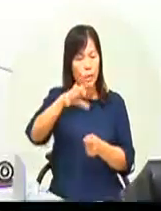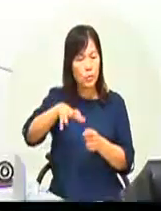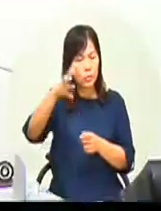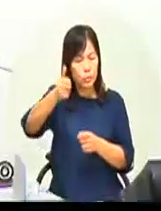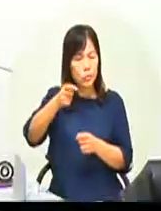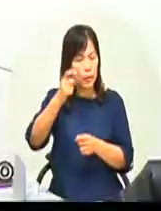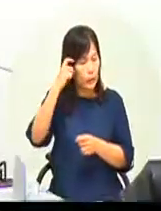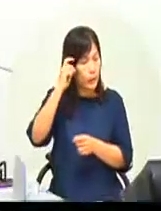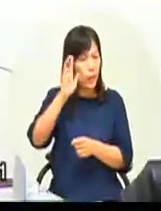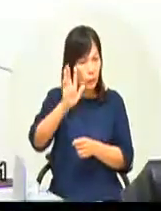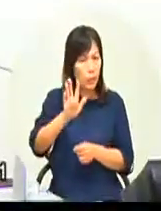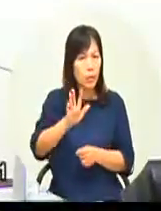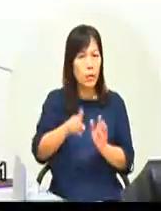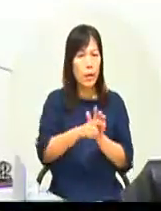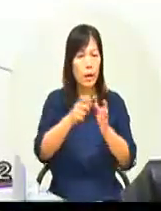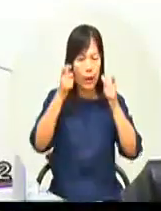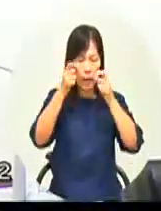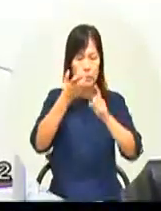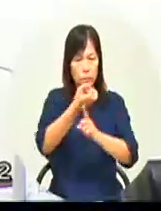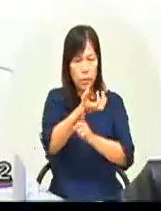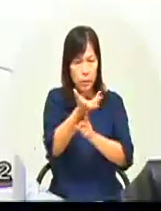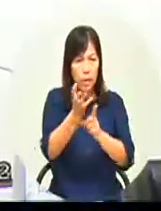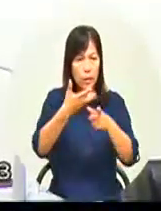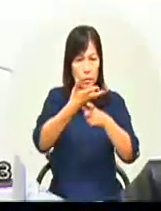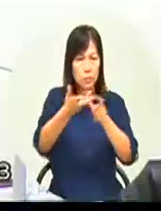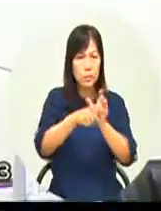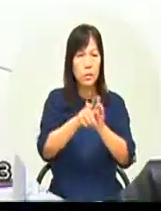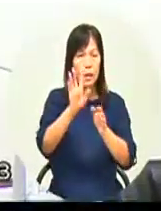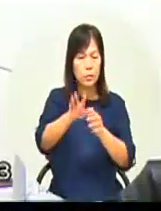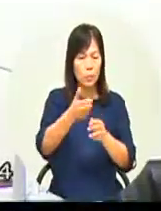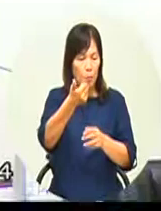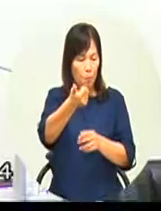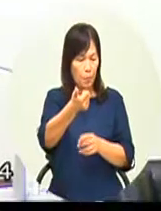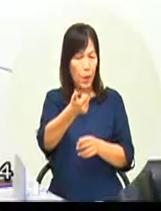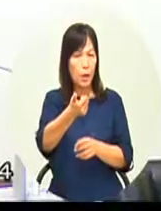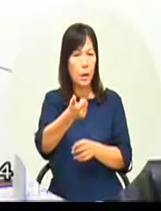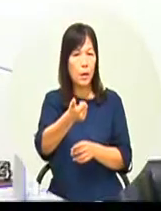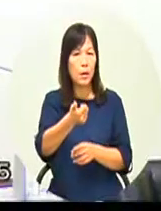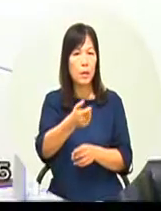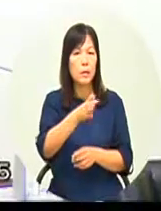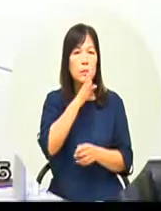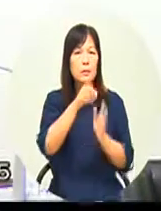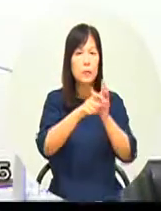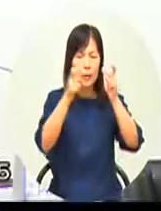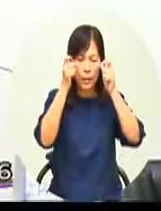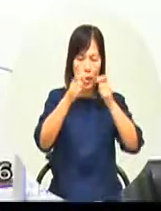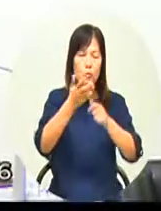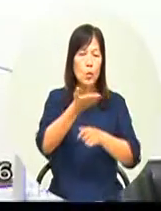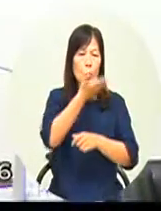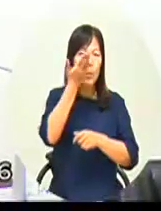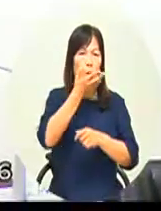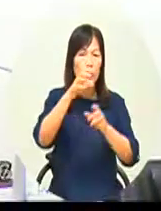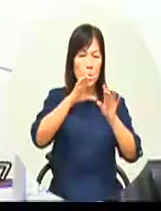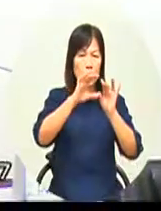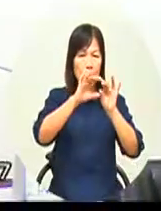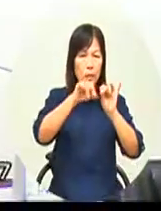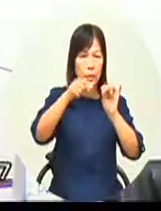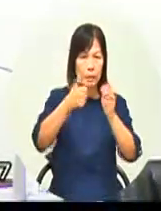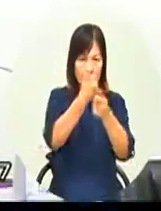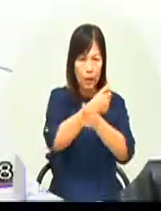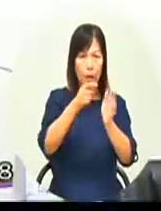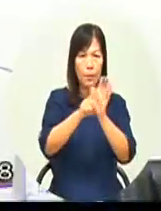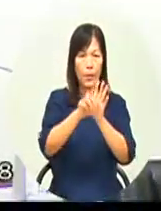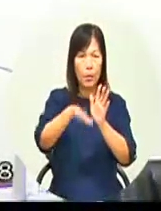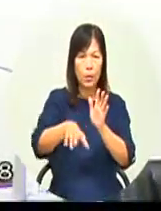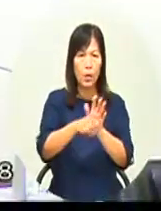那现在我们高雄莲池潭可以说是一个非常好的一个我们高雄市的一个观光地标哈，因为